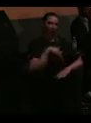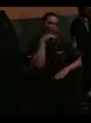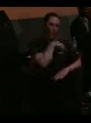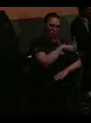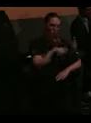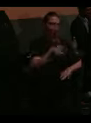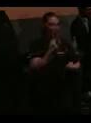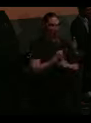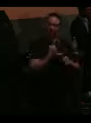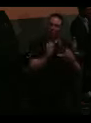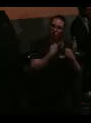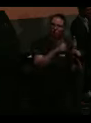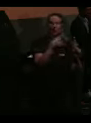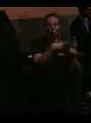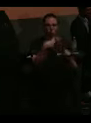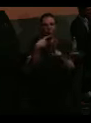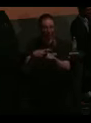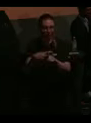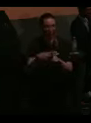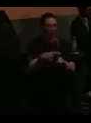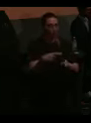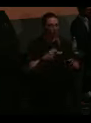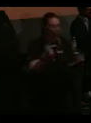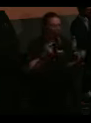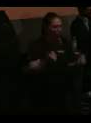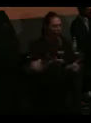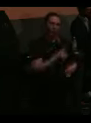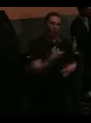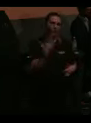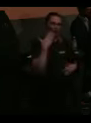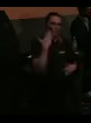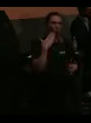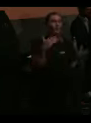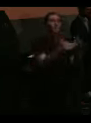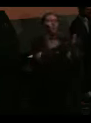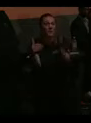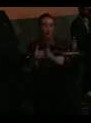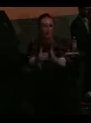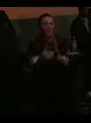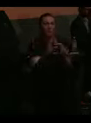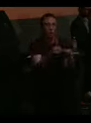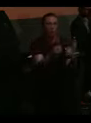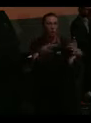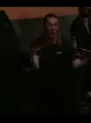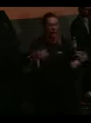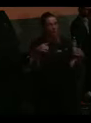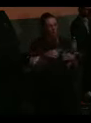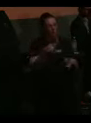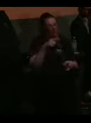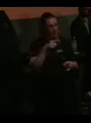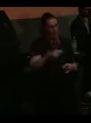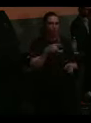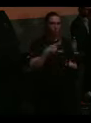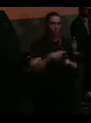Utsira Nord-satsingen, og til nå så har få av våre innbyggere protestert på utbyggingen. Men vil den positive